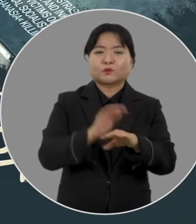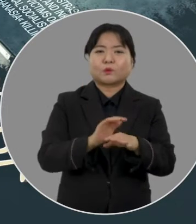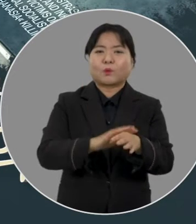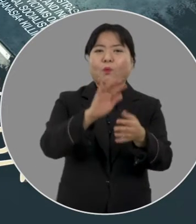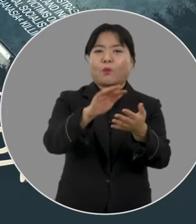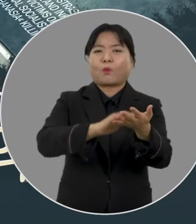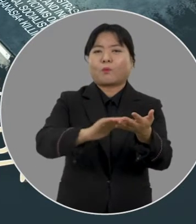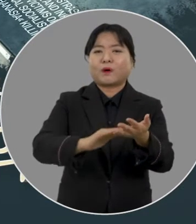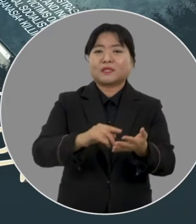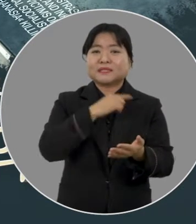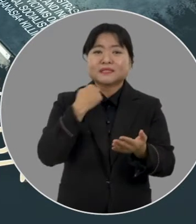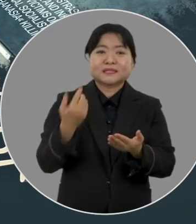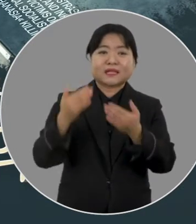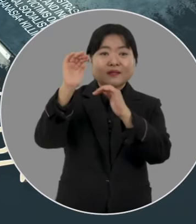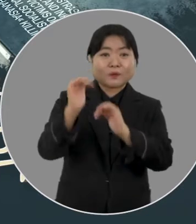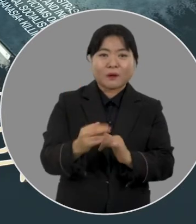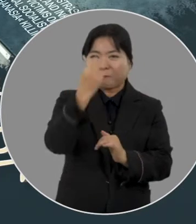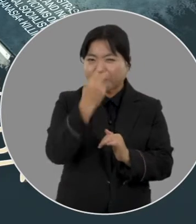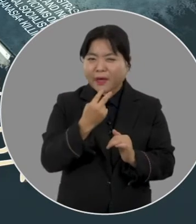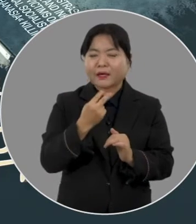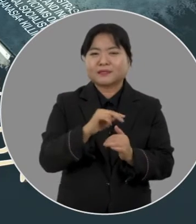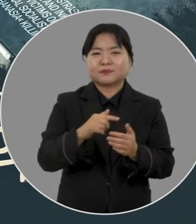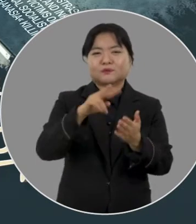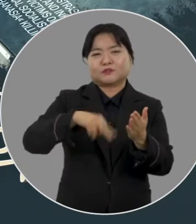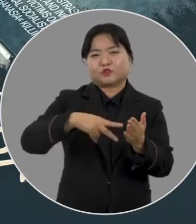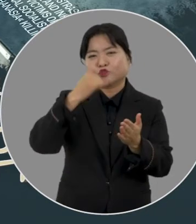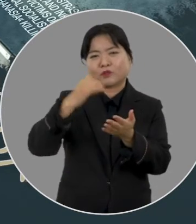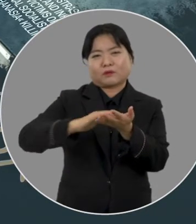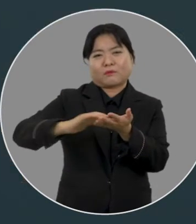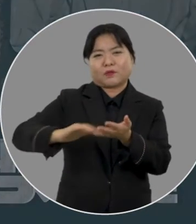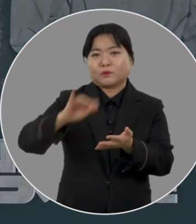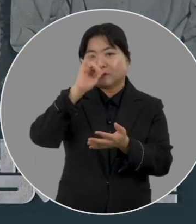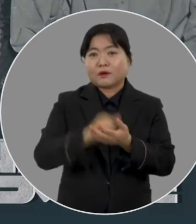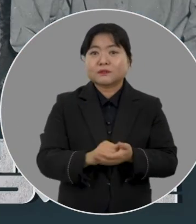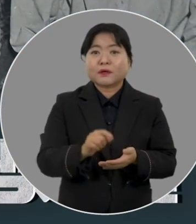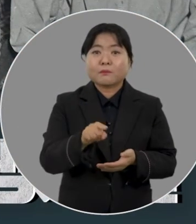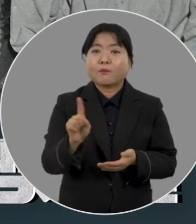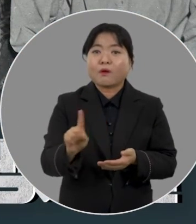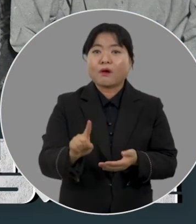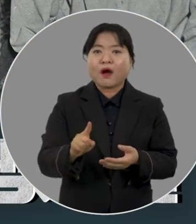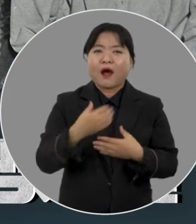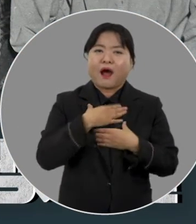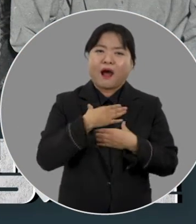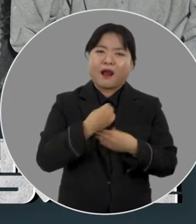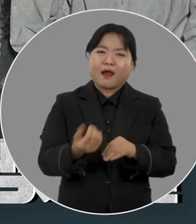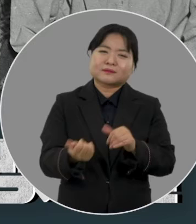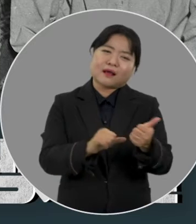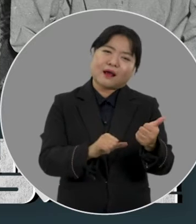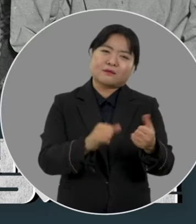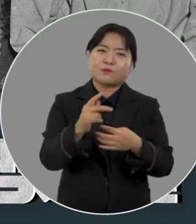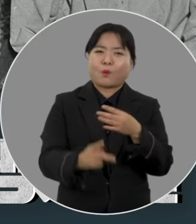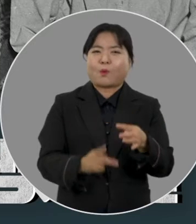올려놓으면 희생의 내용들을 맹인들도 알 수 있게끔 되어 있습니다. 그게 바로 안락사